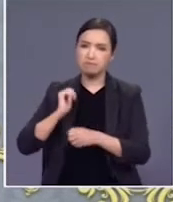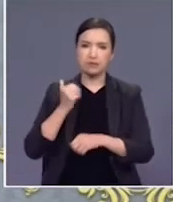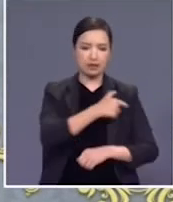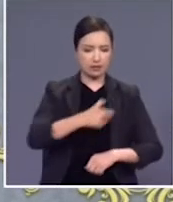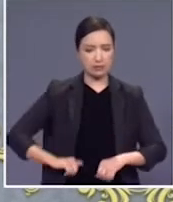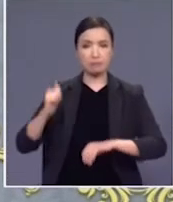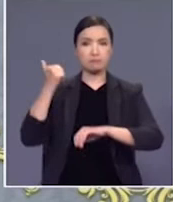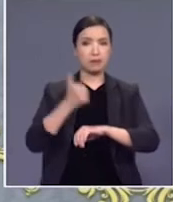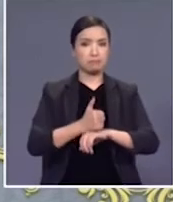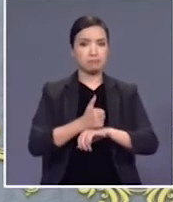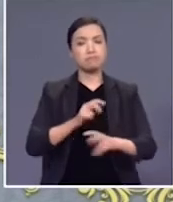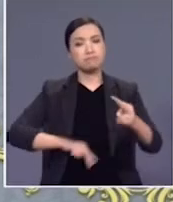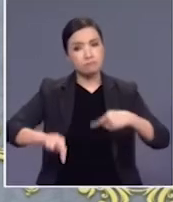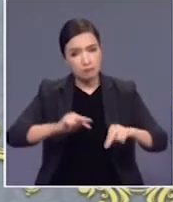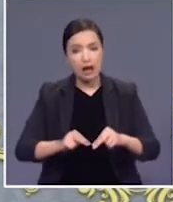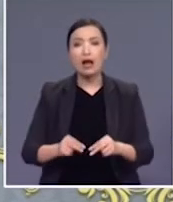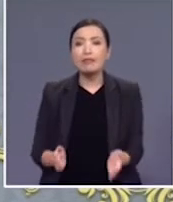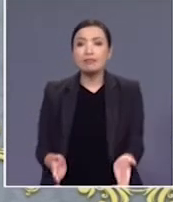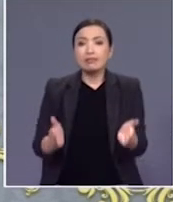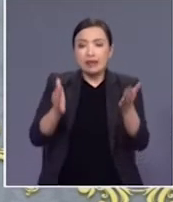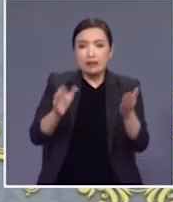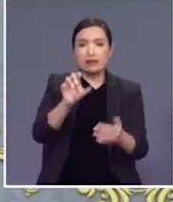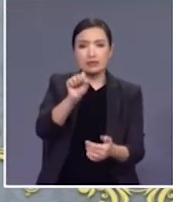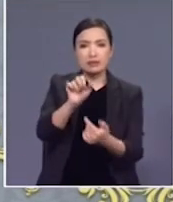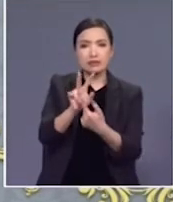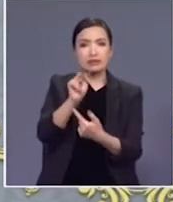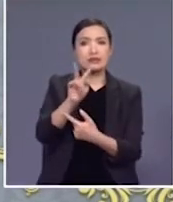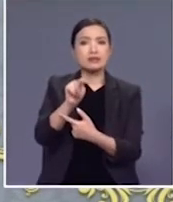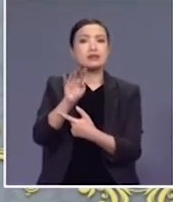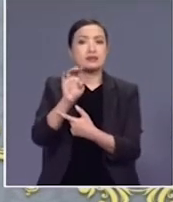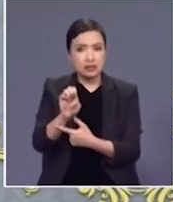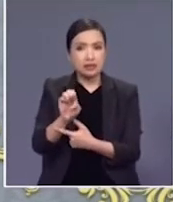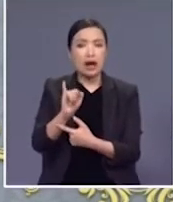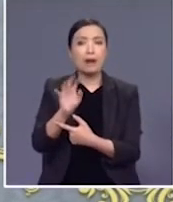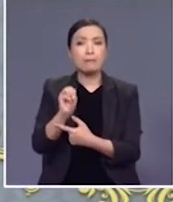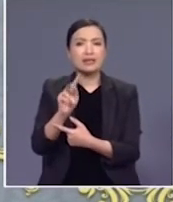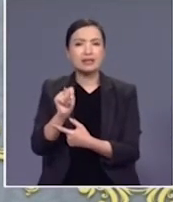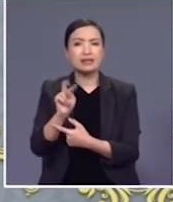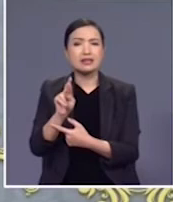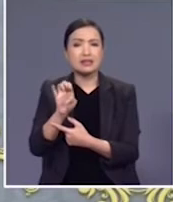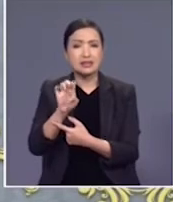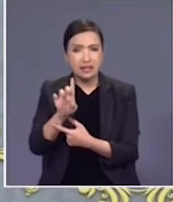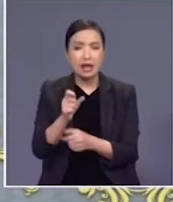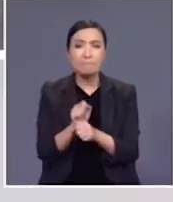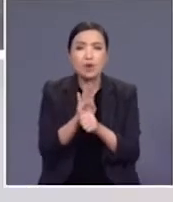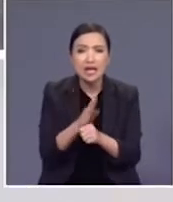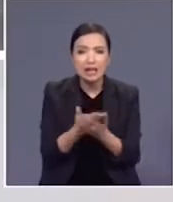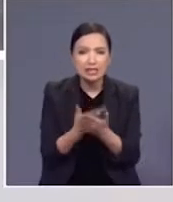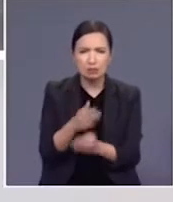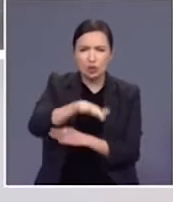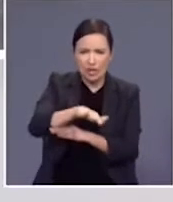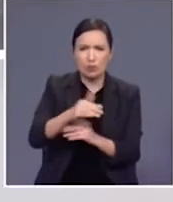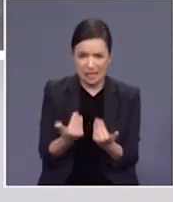ตึกสันติไมตรีทำเนียบรัฐบาลเพื่อจะเปิดรับบริจาคเงินเข้ากองทุนดังกล่าวเมื่อช่วงเย็นวันนี้ด้วยแล้วนะครับและ